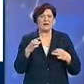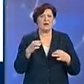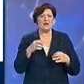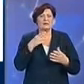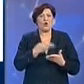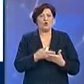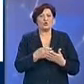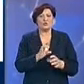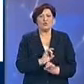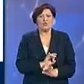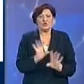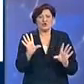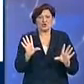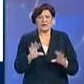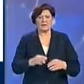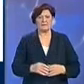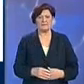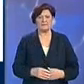ničega...